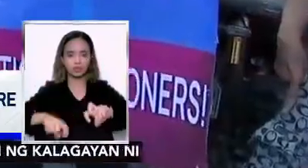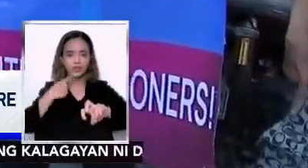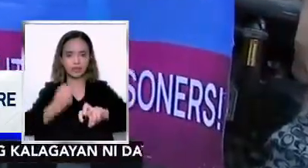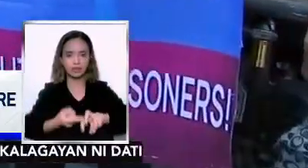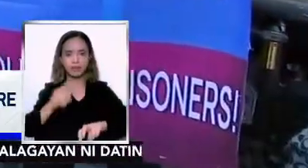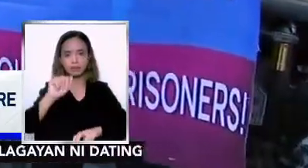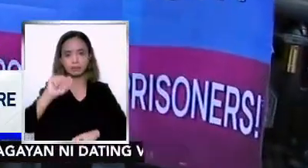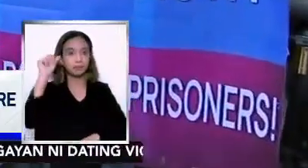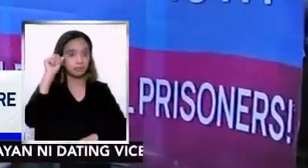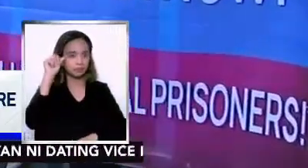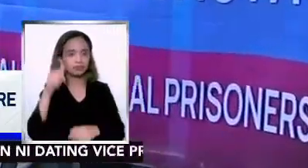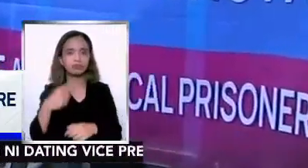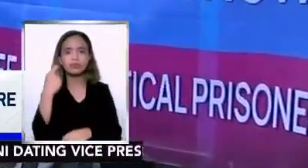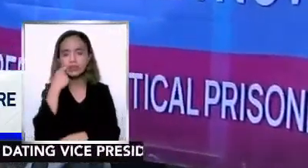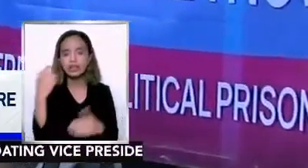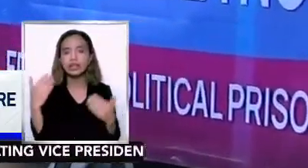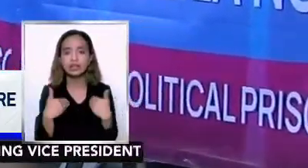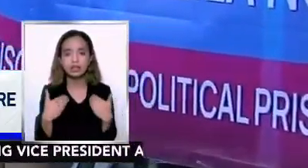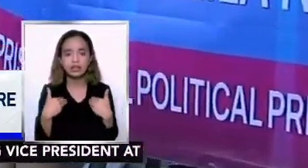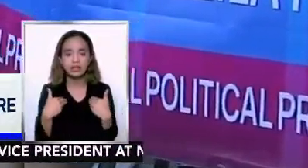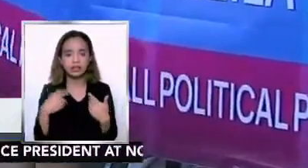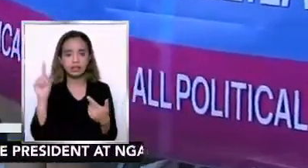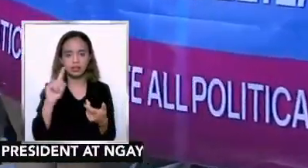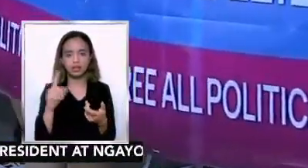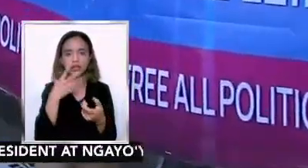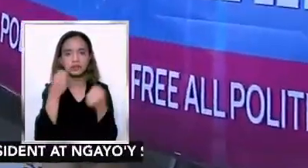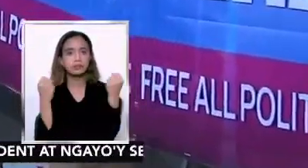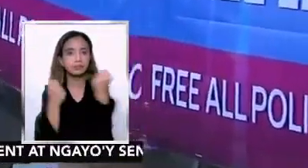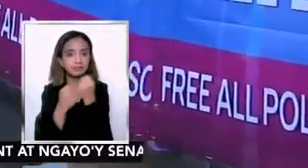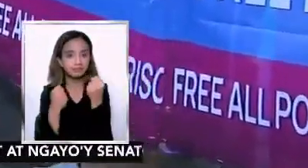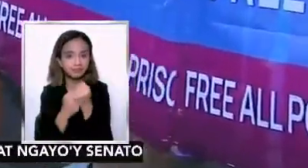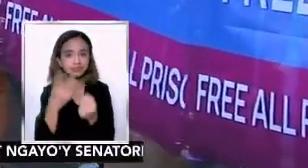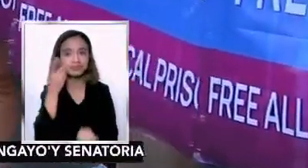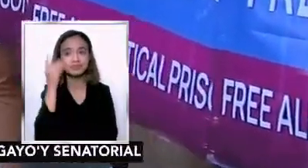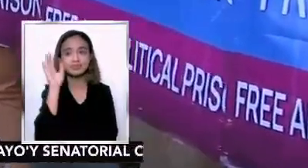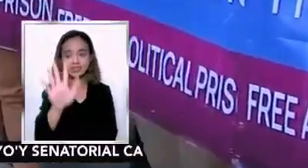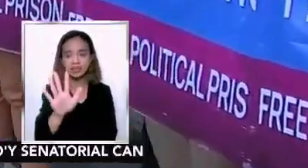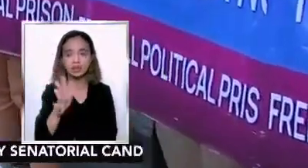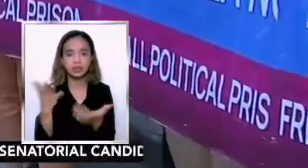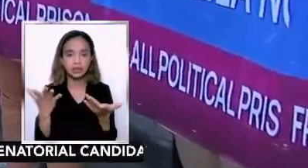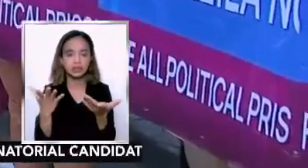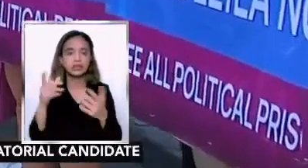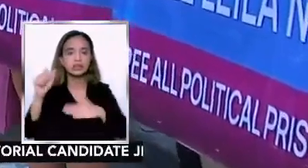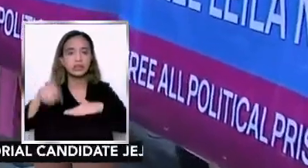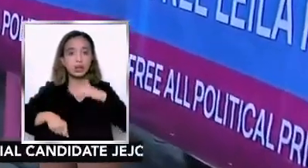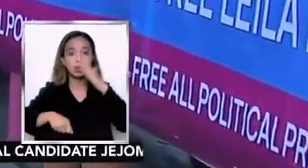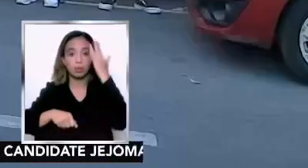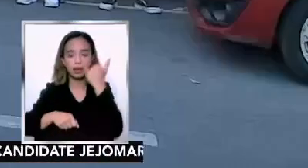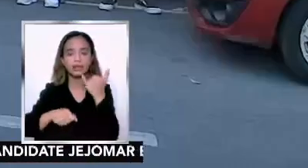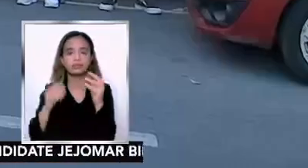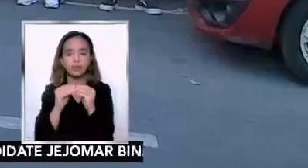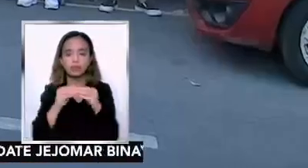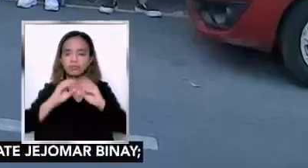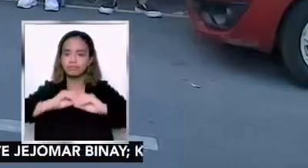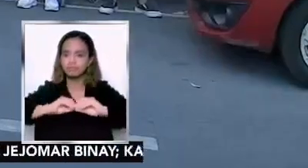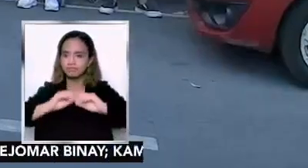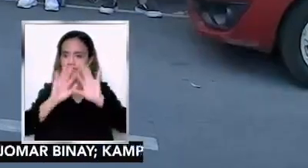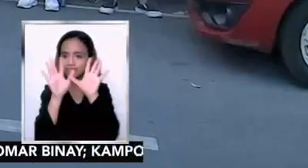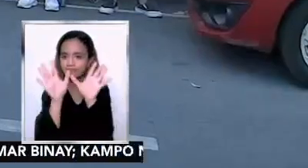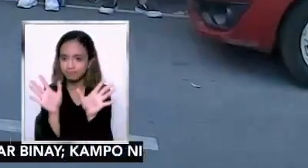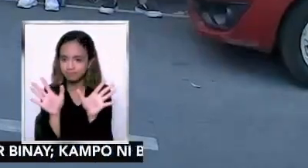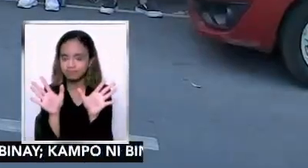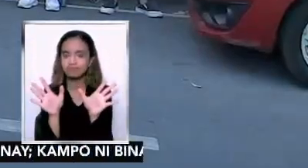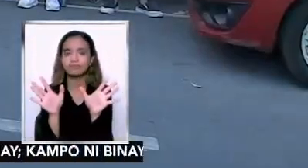Kanina, nagsagawa ng vigil ang ilang taga-suporta ni De Lima sa harap ng DOJ para maliwanagan daw ang pag-iisip ng mga taga-Justice